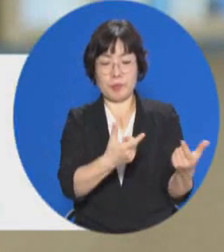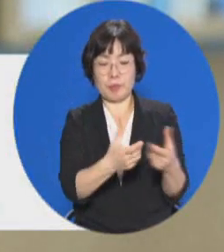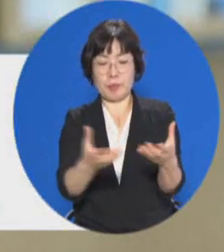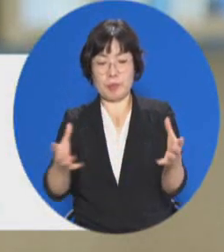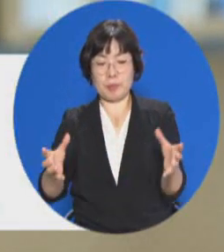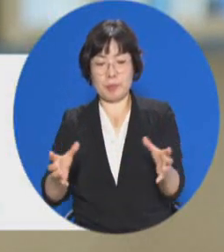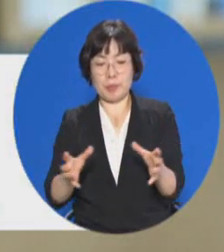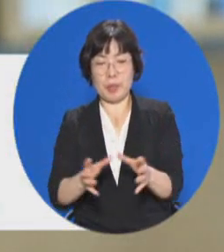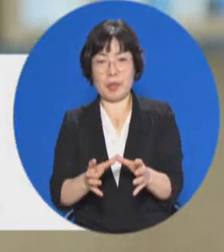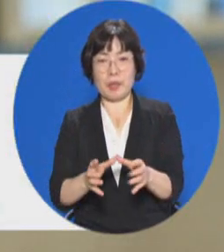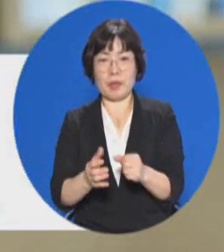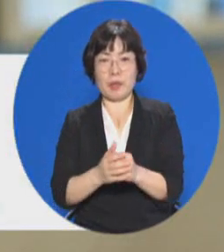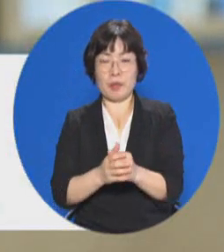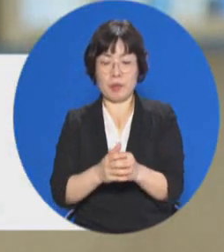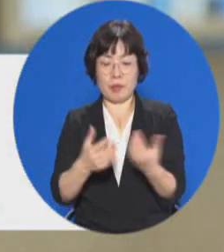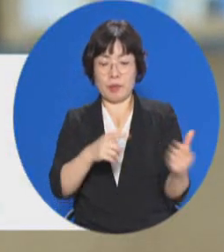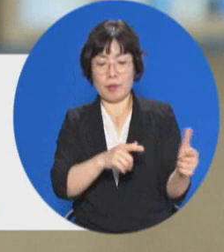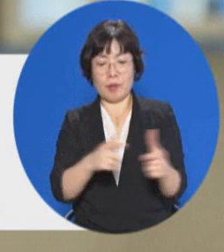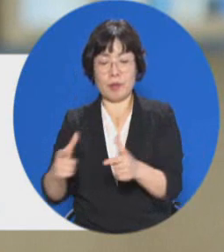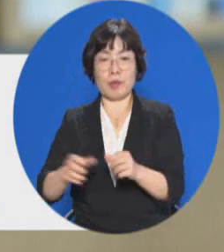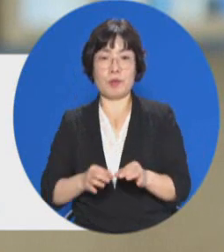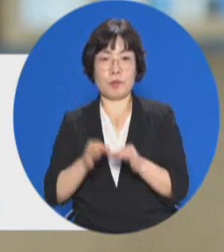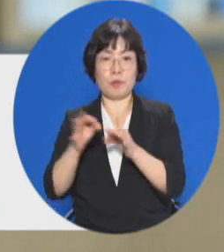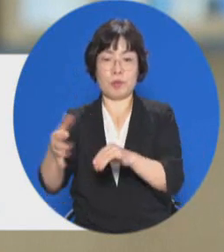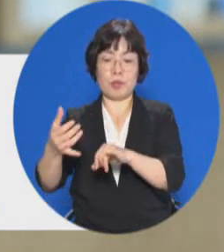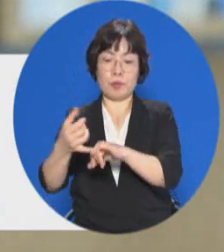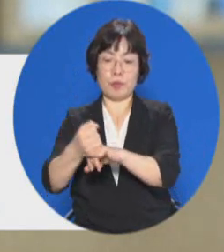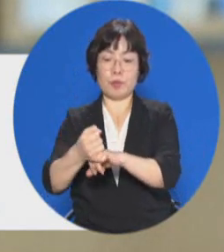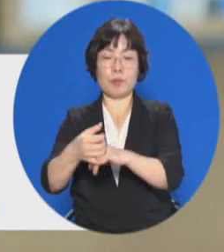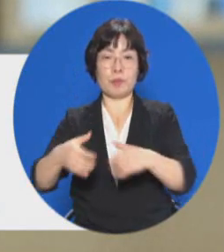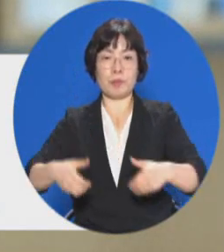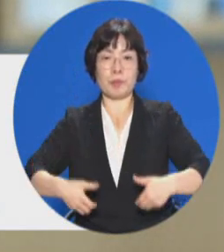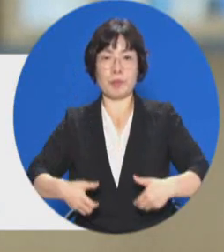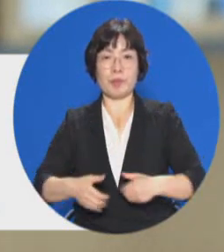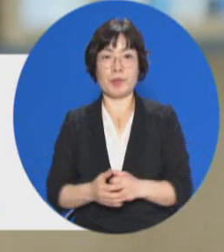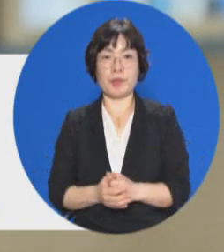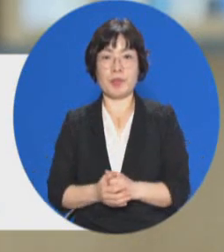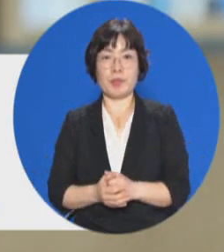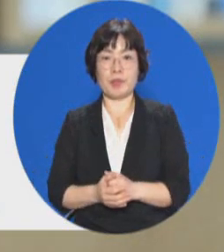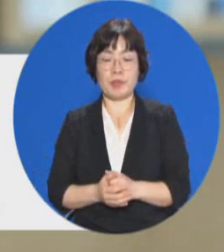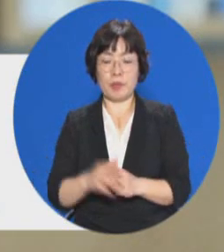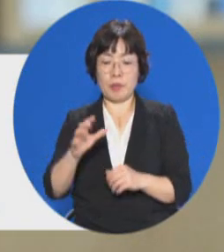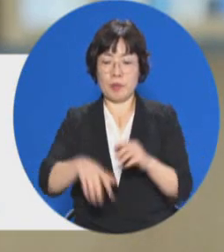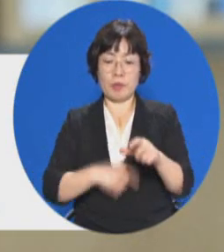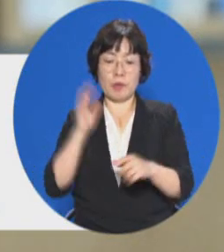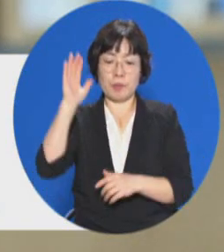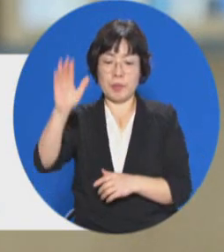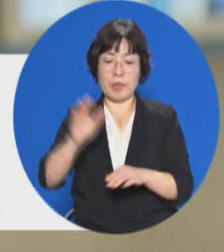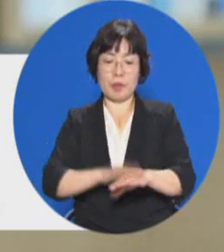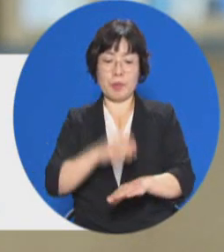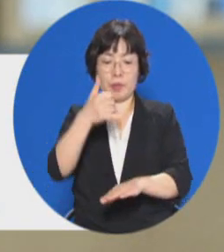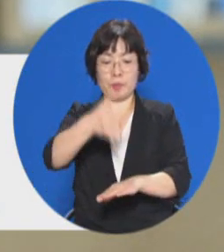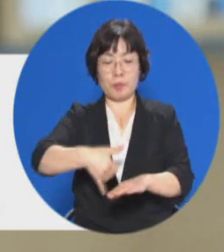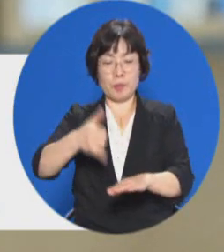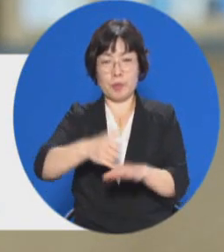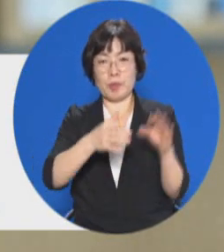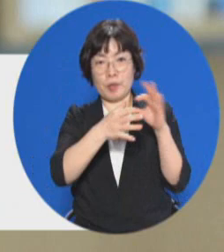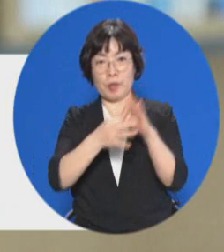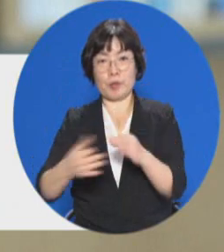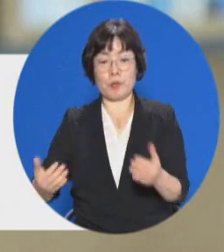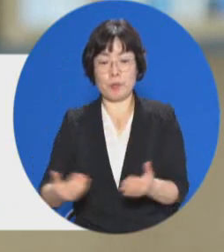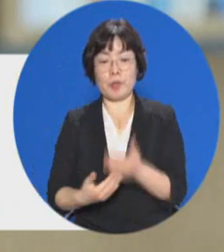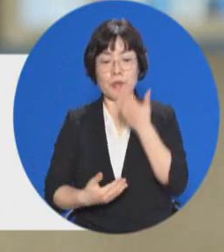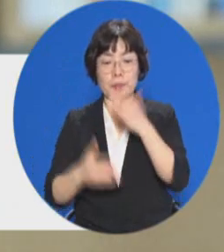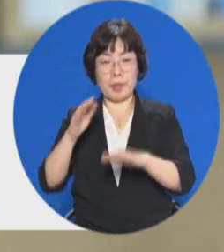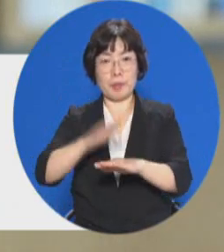이제 플랫폼 그리고 이제 솔루션 등에 대한 투자가 반드시 이제 선행이 돼야 되고 그 이를 통해서 미래 농업, 그 지속 가능한